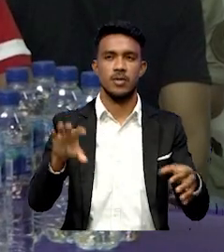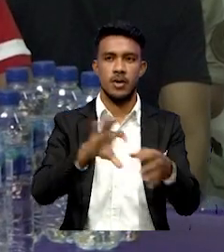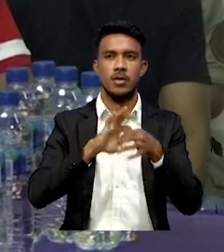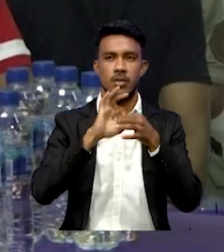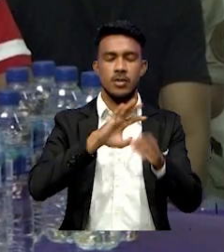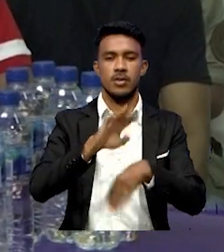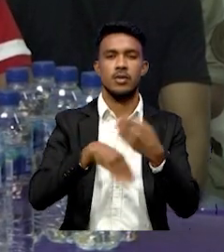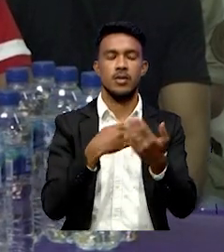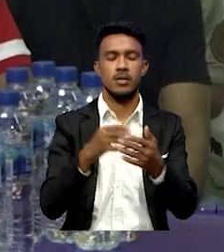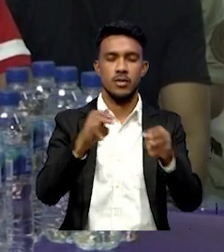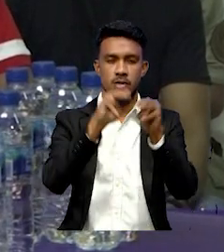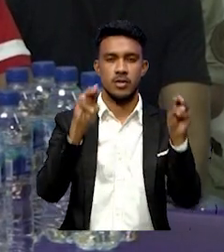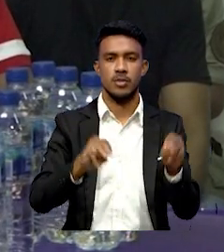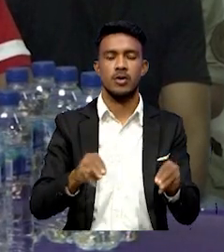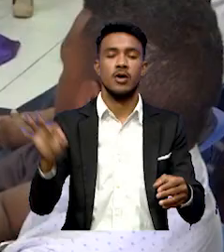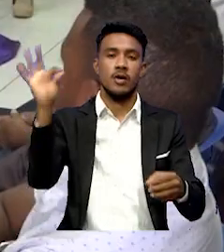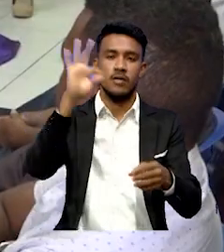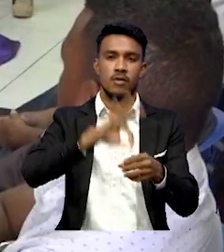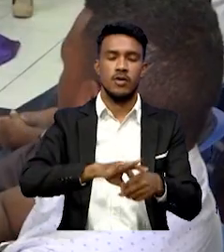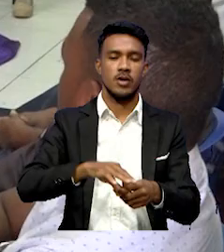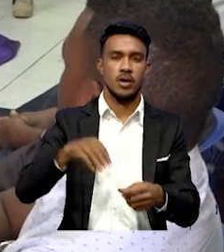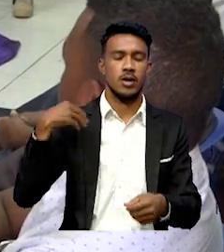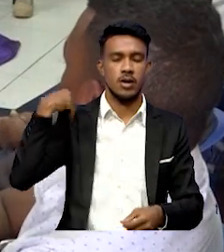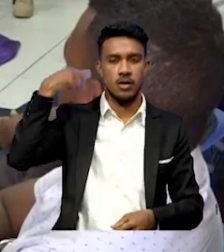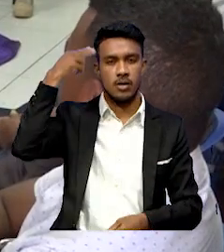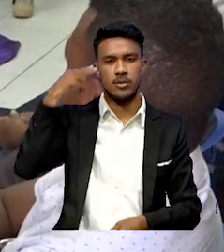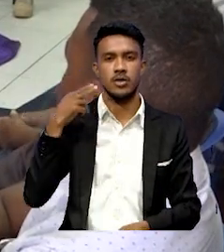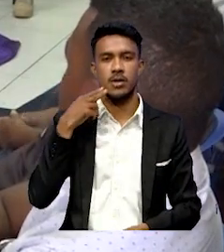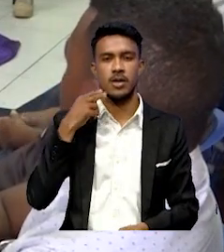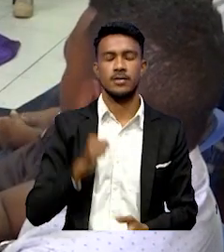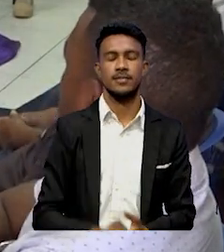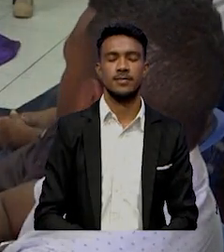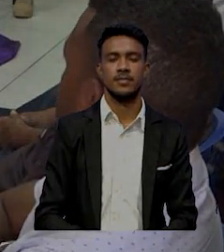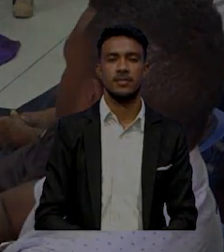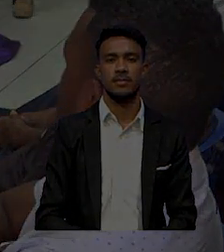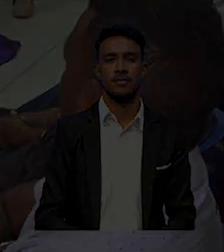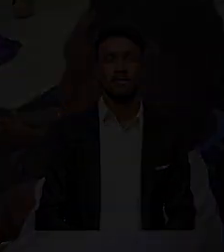iha kada munisipiu atau vota ba kandidatu Zeramos Horta. Jimmy Fernandez, Jacinto Fuka, GMN.